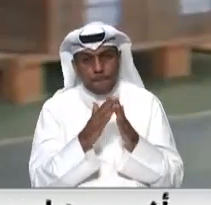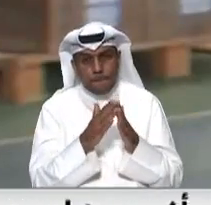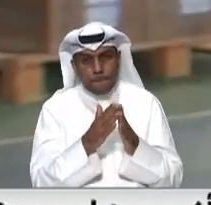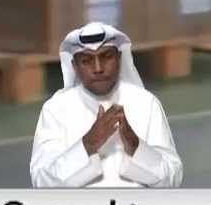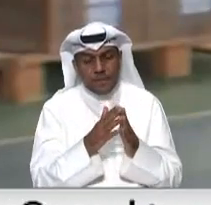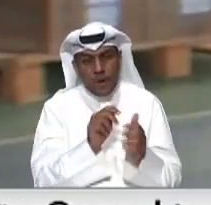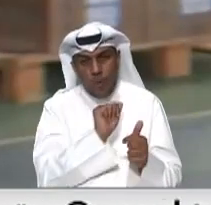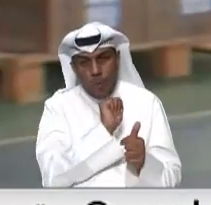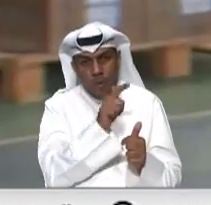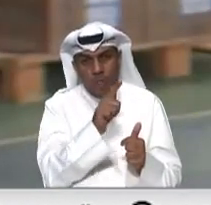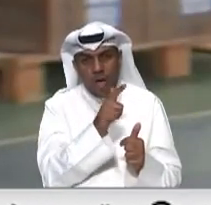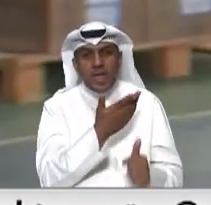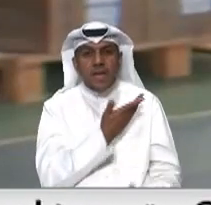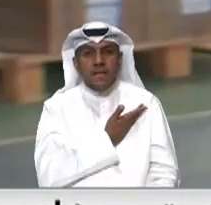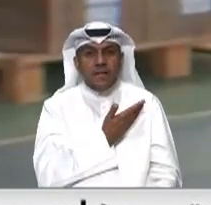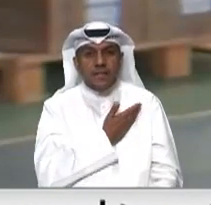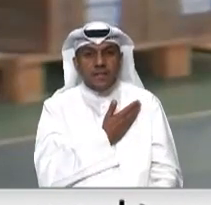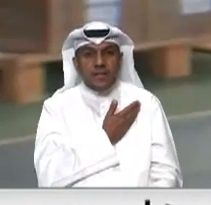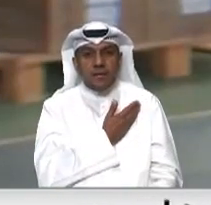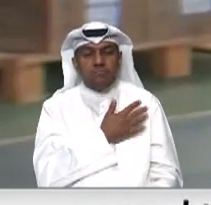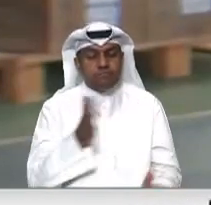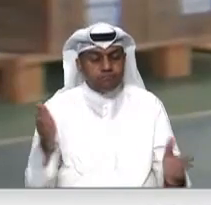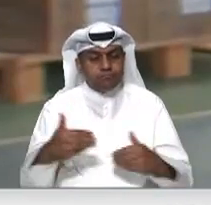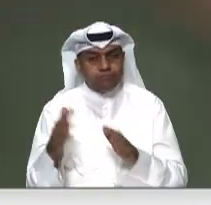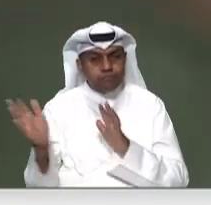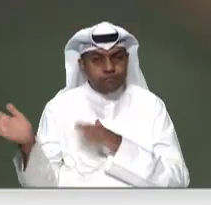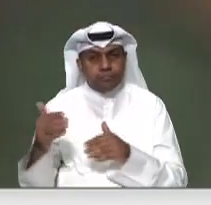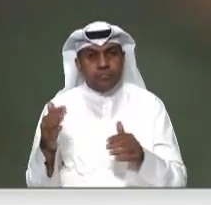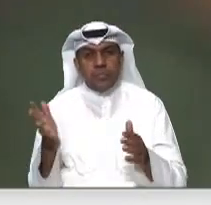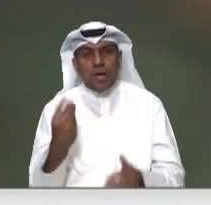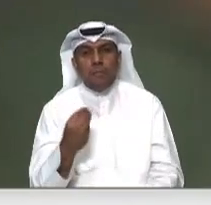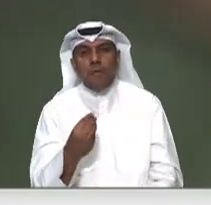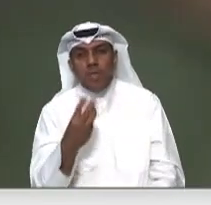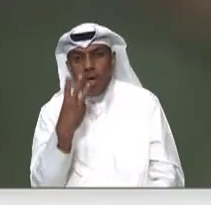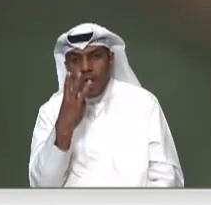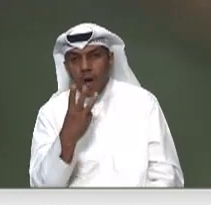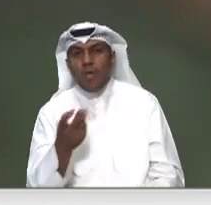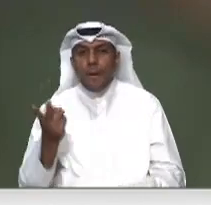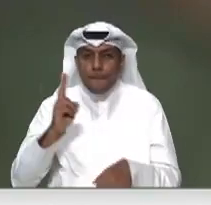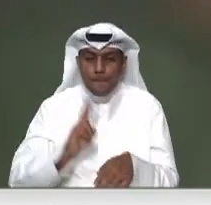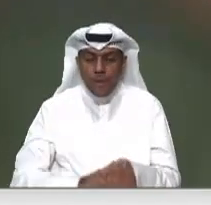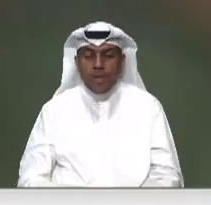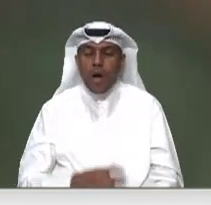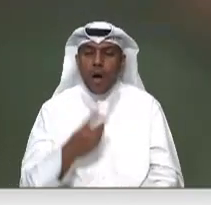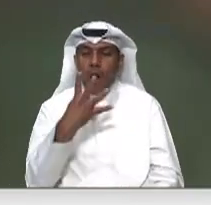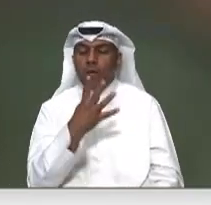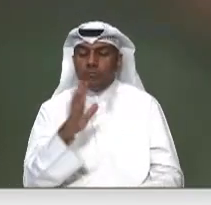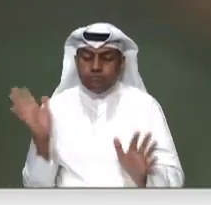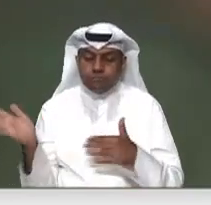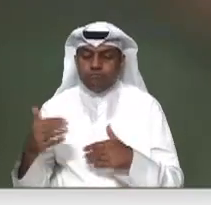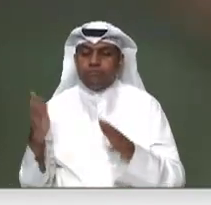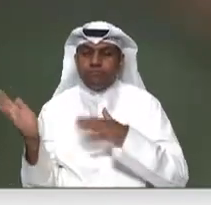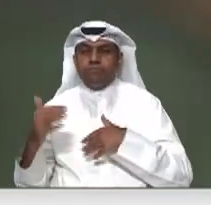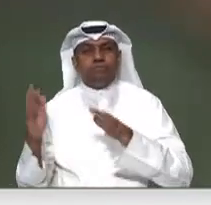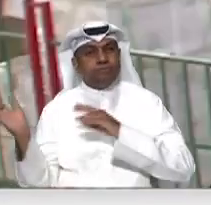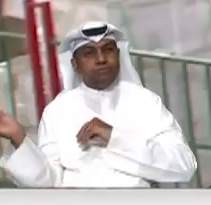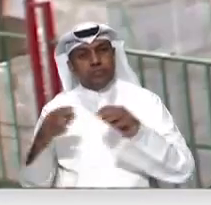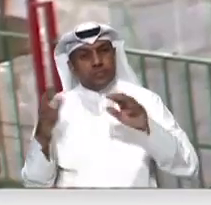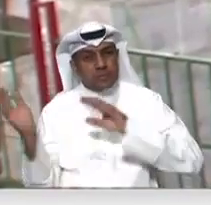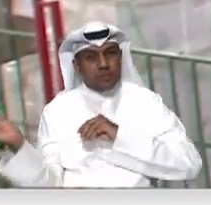الدفعة الثالثة والرابعة من الجسر الجوي من المساعدات المقدمة من جمعية الهلال الأحمر